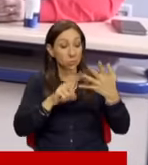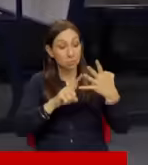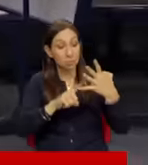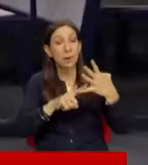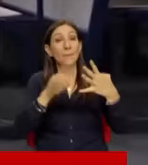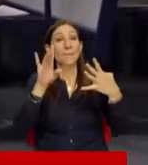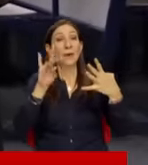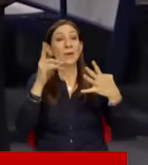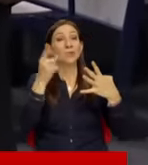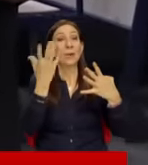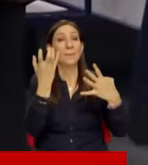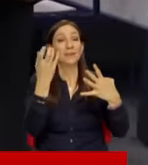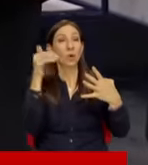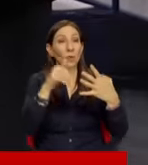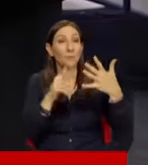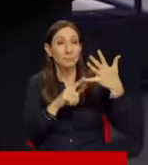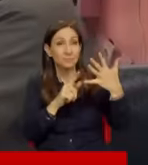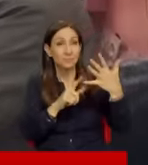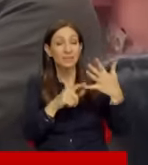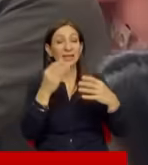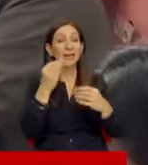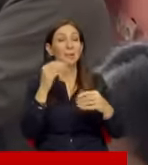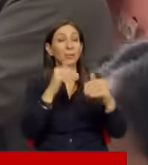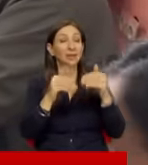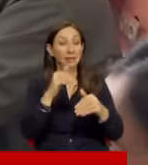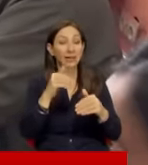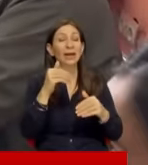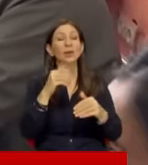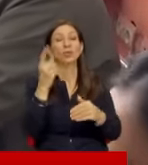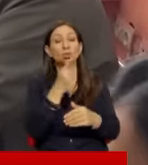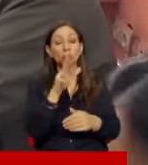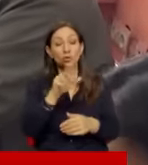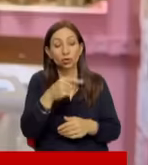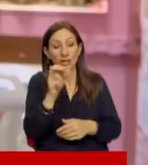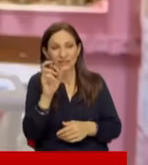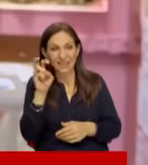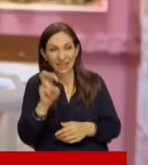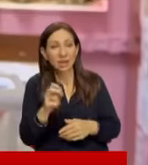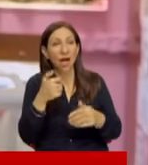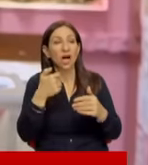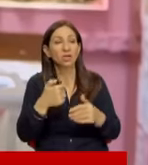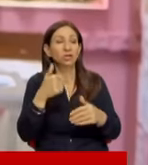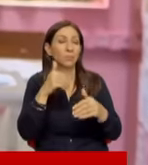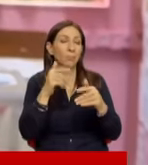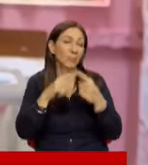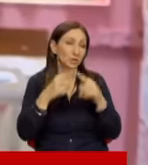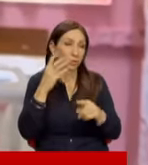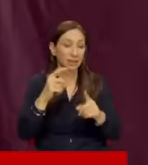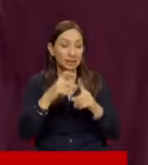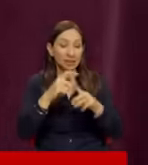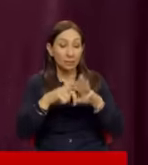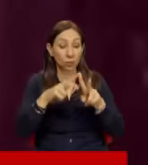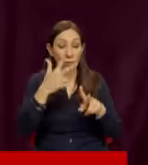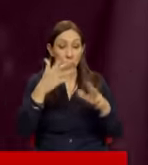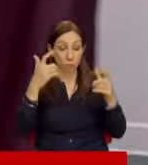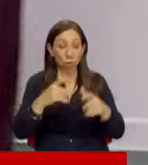Milliyetçi Hareket Partisi %5'lik oyla 5. İYİ Parti ise %3,8'lik oyla 6. parti oldu. DEM Parti 3'ü